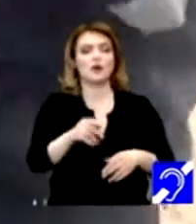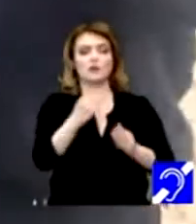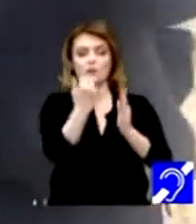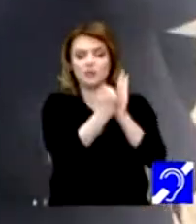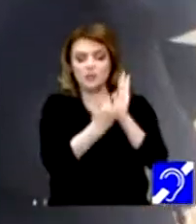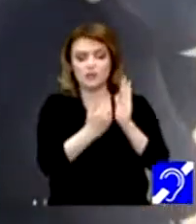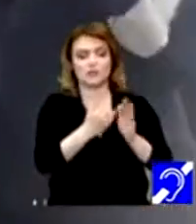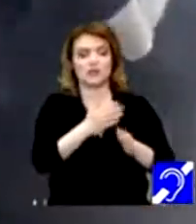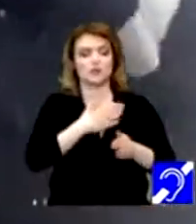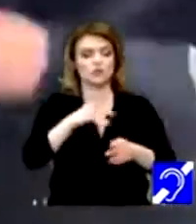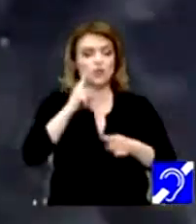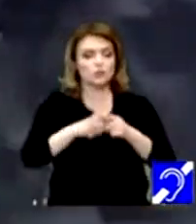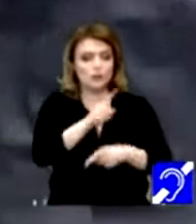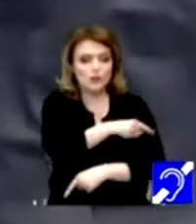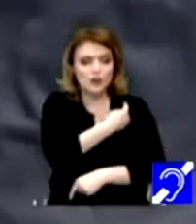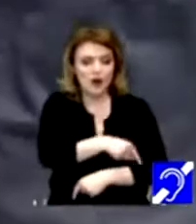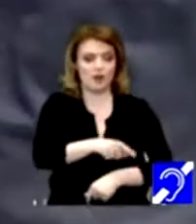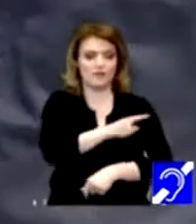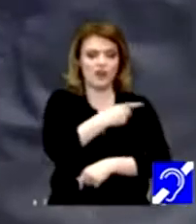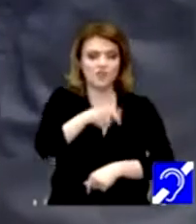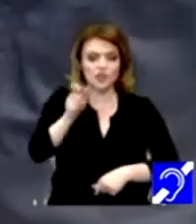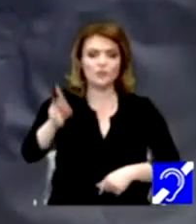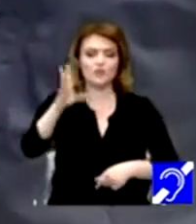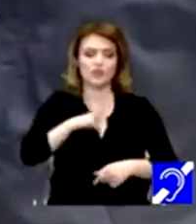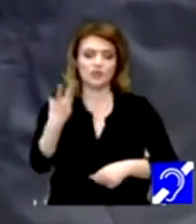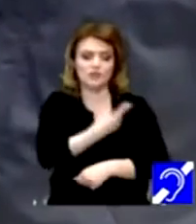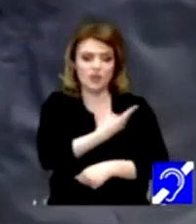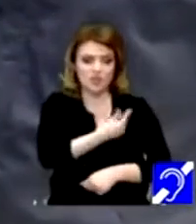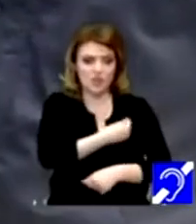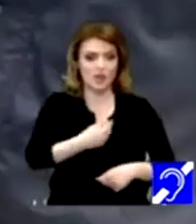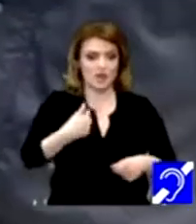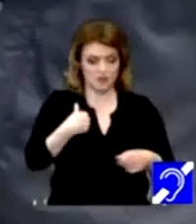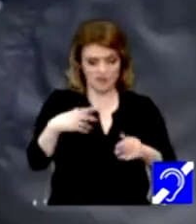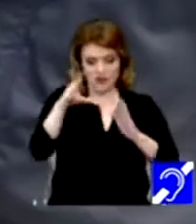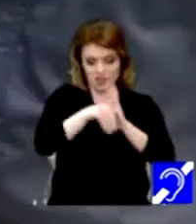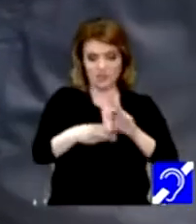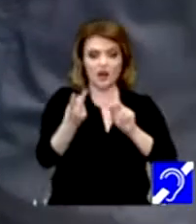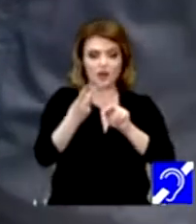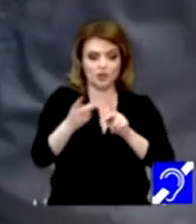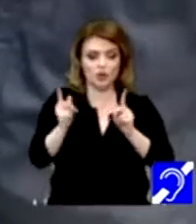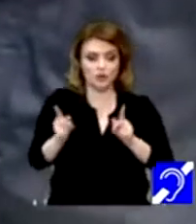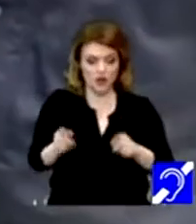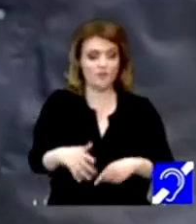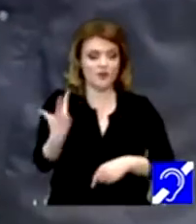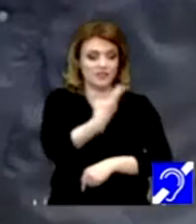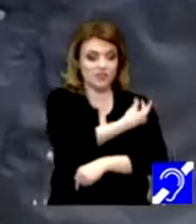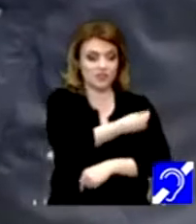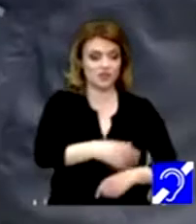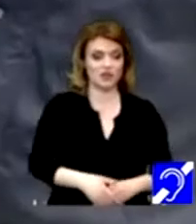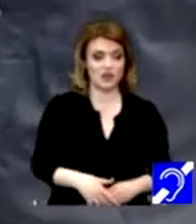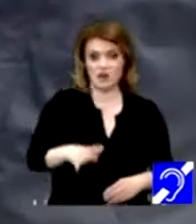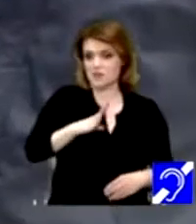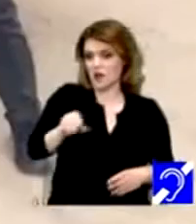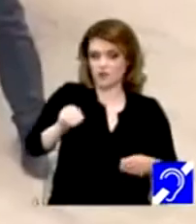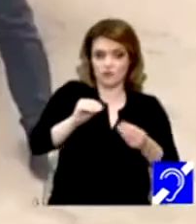vaccinați, asistenți sociali. Deci noi trecut în practic, dar în faza a doua, etapa a doua de vaccinare. Ca nu a fost